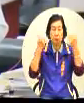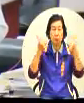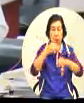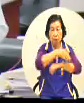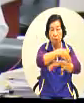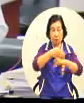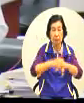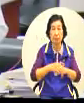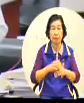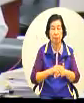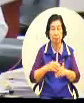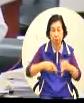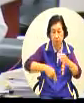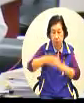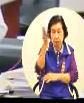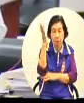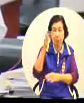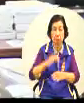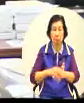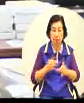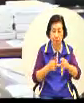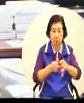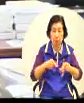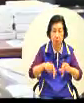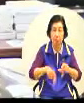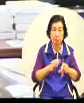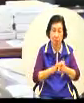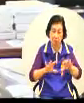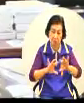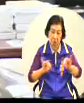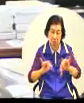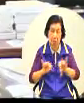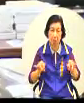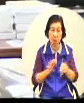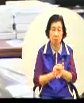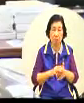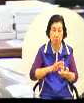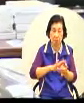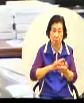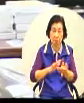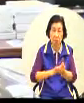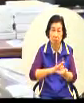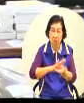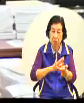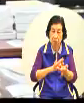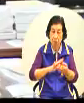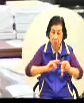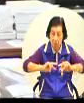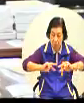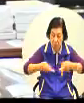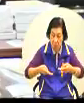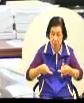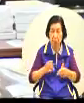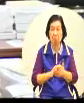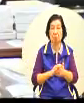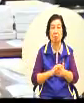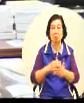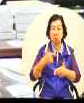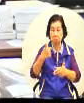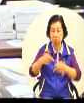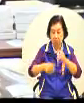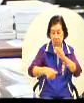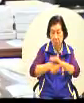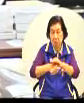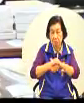原来行政区的土地面积啊，就划为六龟区，那么受害者就是我们